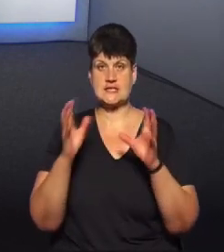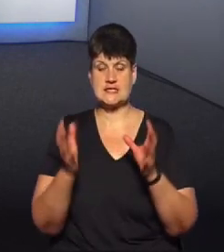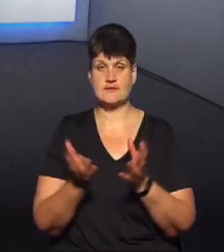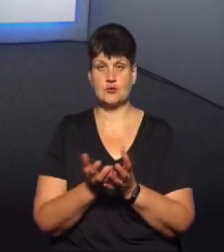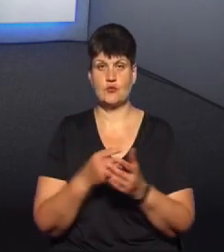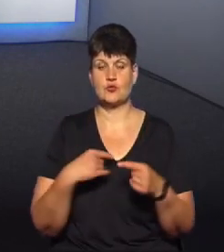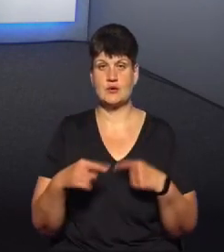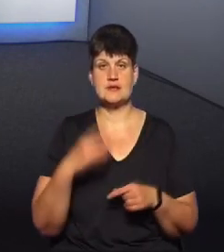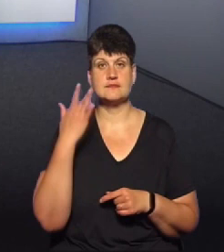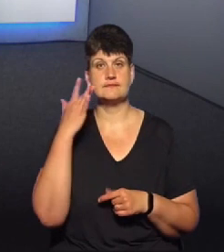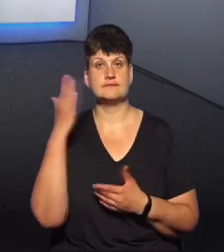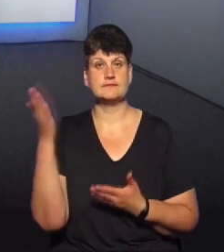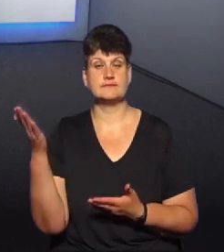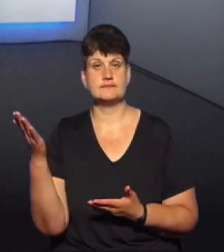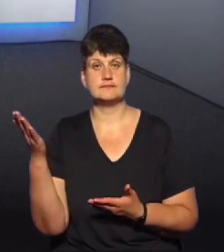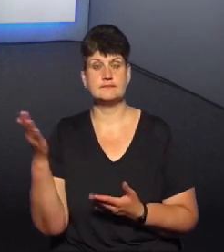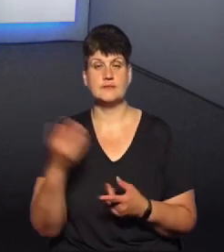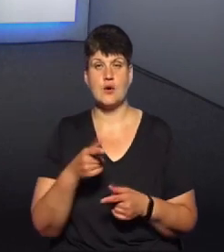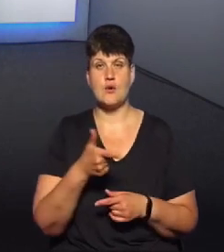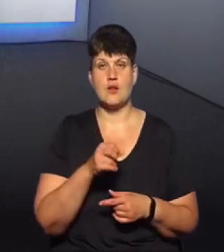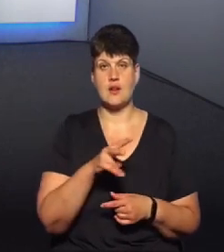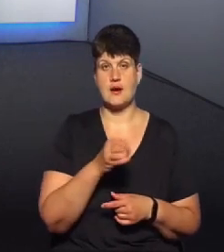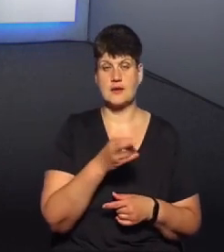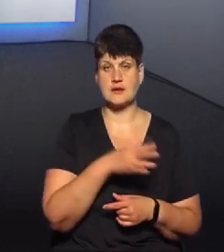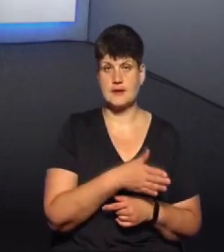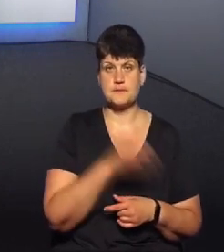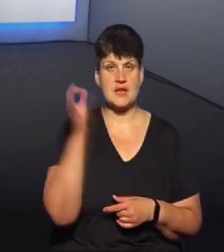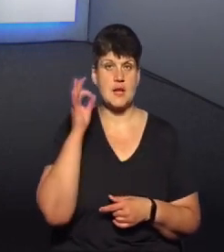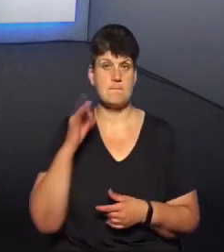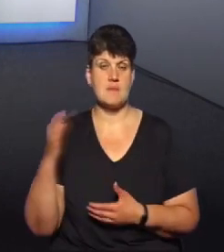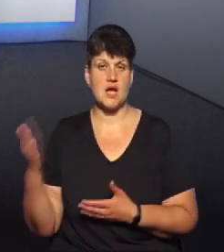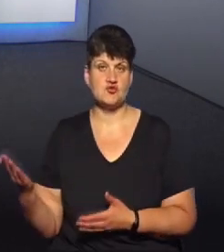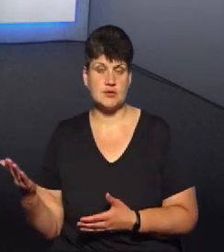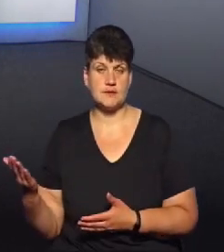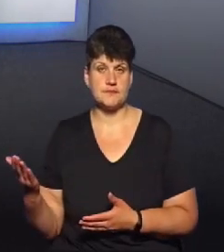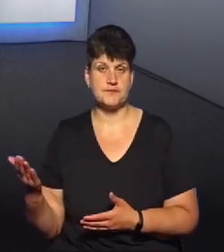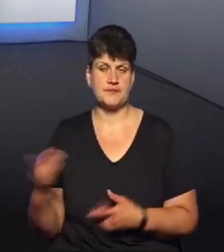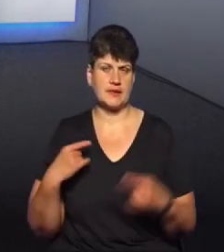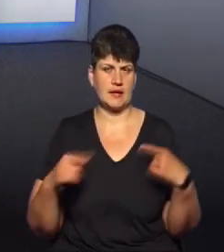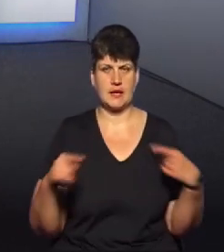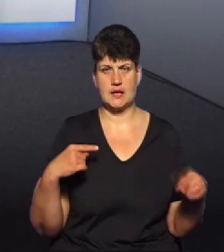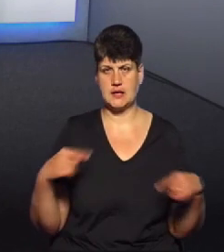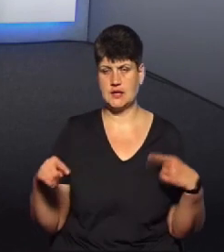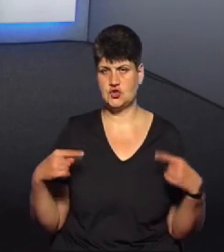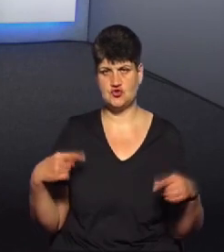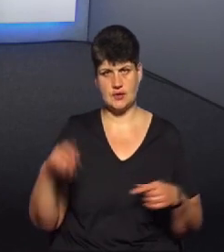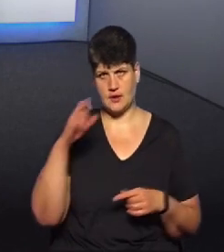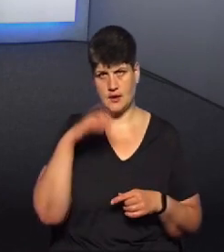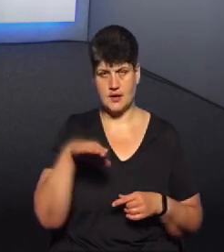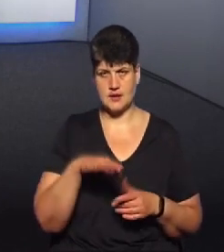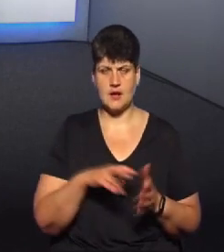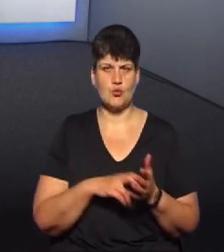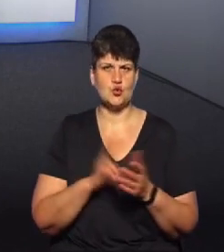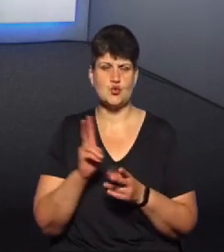США, це Голландія, це Німеччина, це інші країни, я боюсь